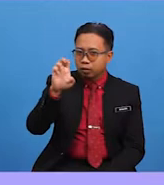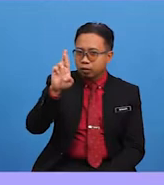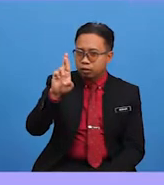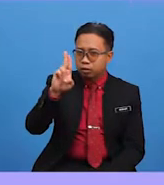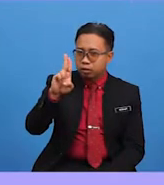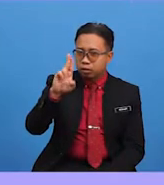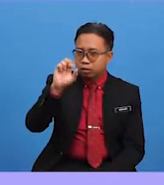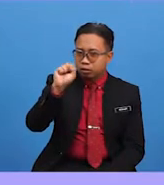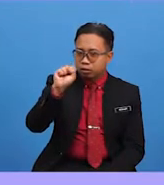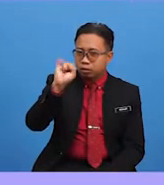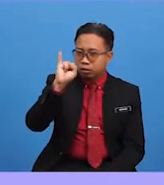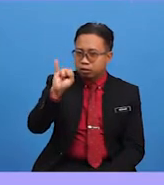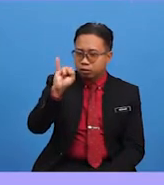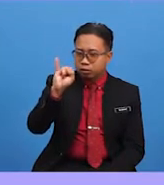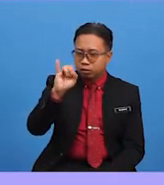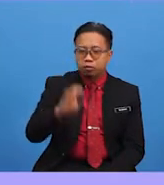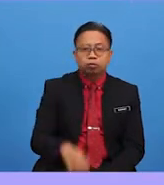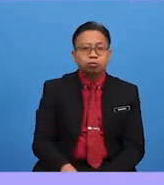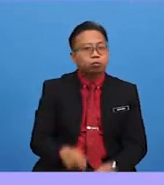kerusi.